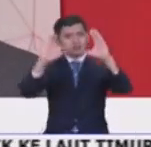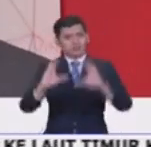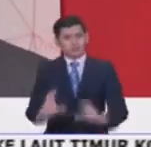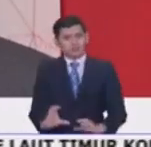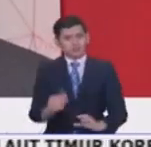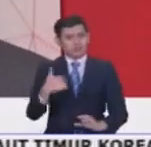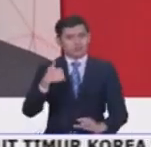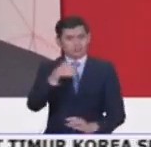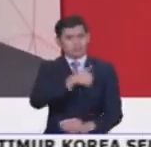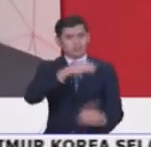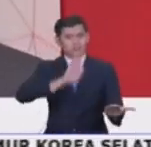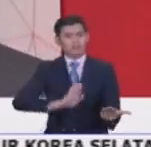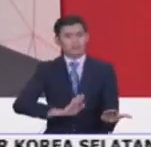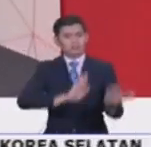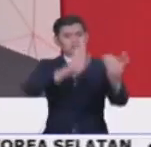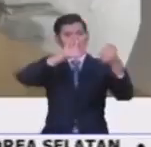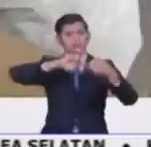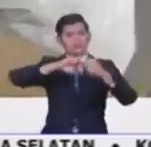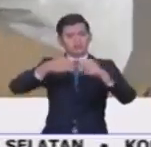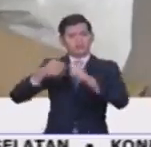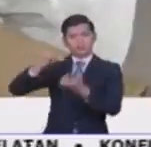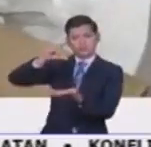untuk mengatasi masalah ayam di negara kita.